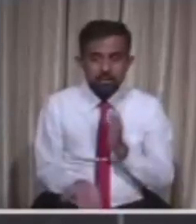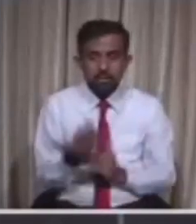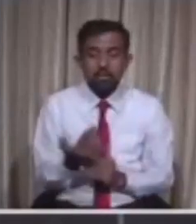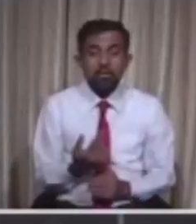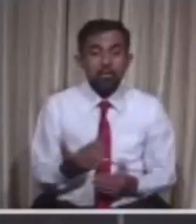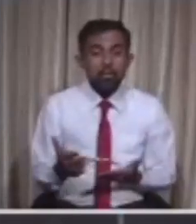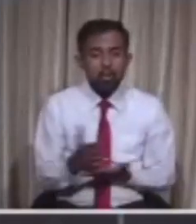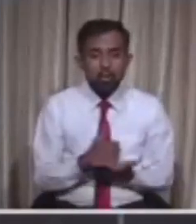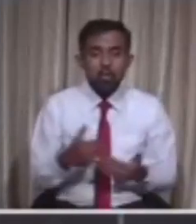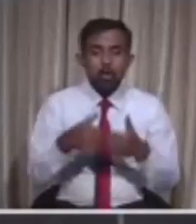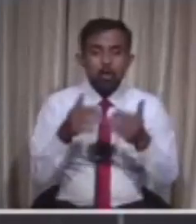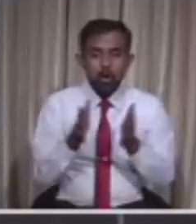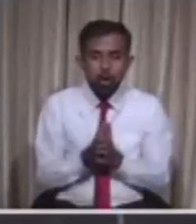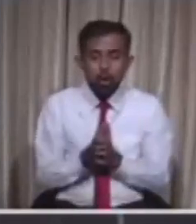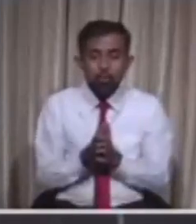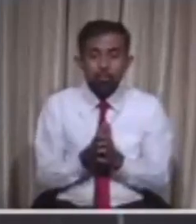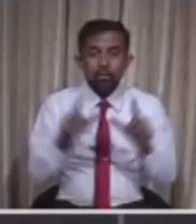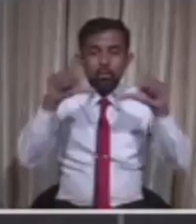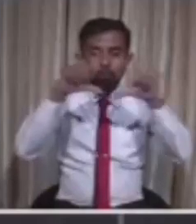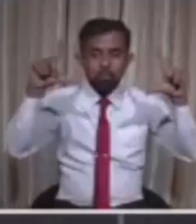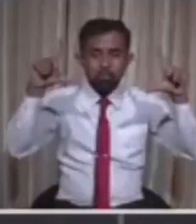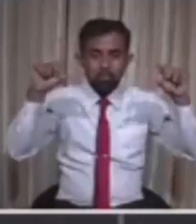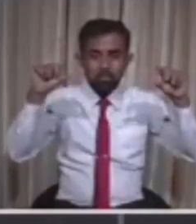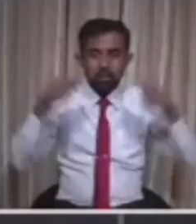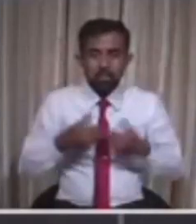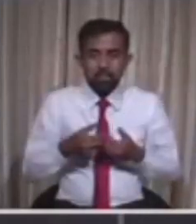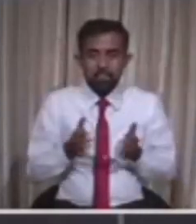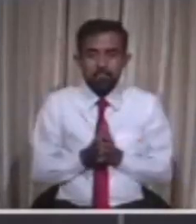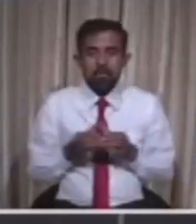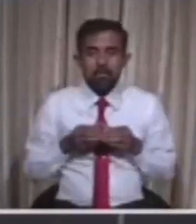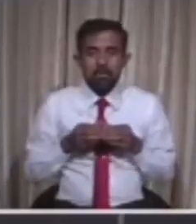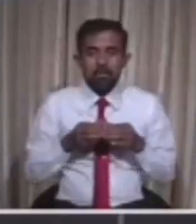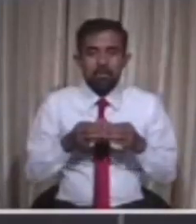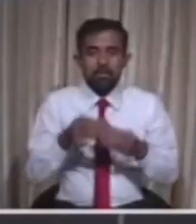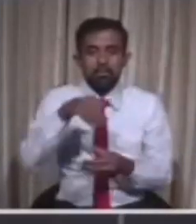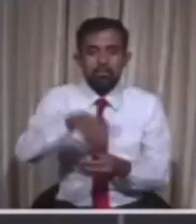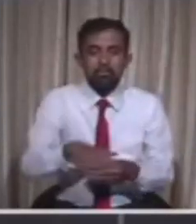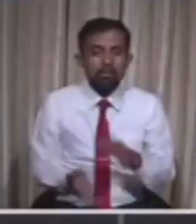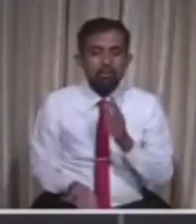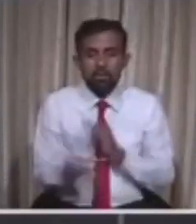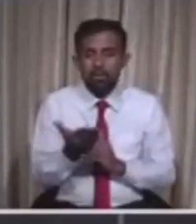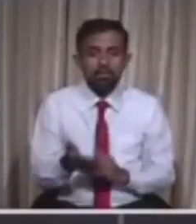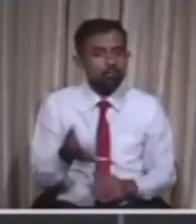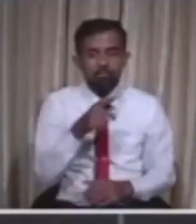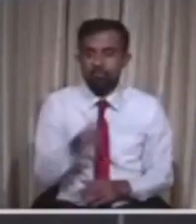තනිකර ස්වර්ණපාක්ෂික කියලා බෝඩ් එකක් ගහලා තමන්ගේ කණ්ඩායමක් විතරක් එකතු කරගෙන යන ගමන